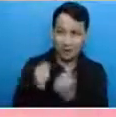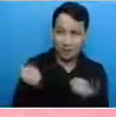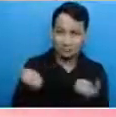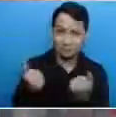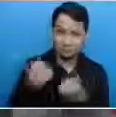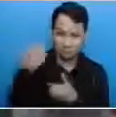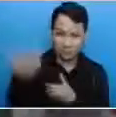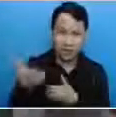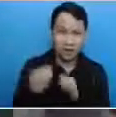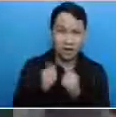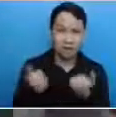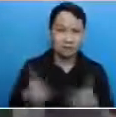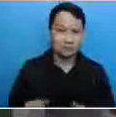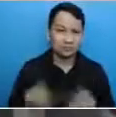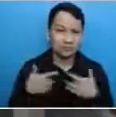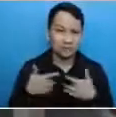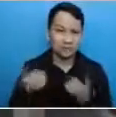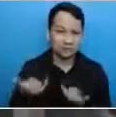Interesting.